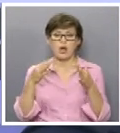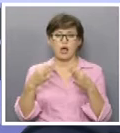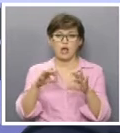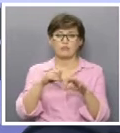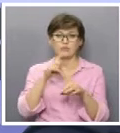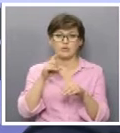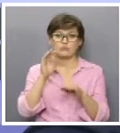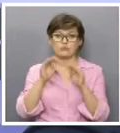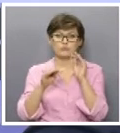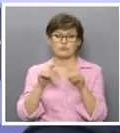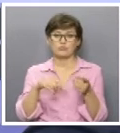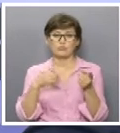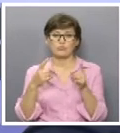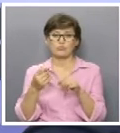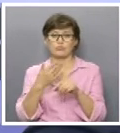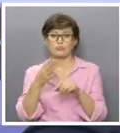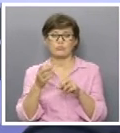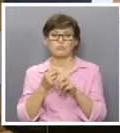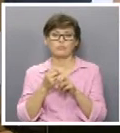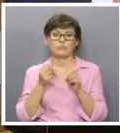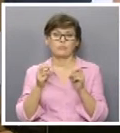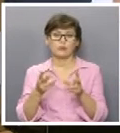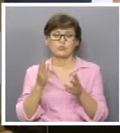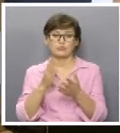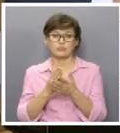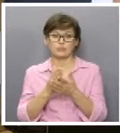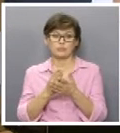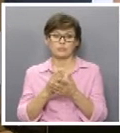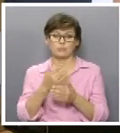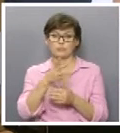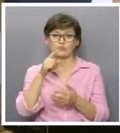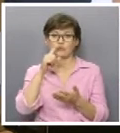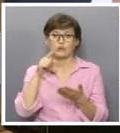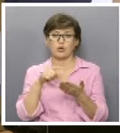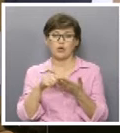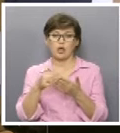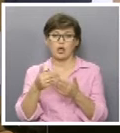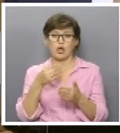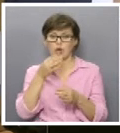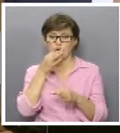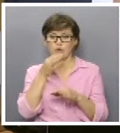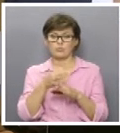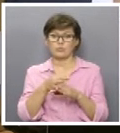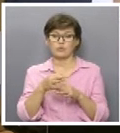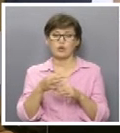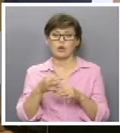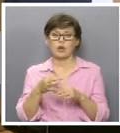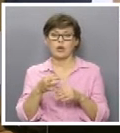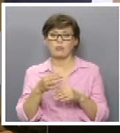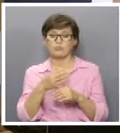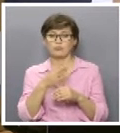газ кондургусуна көчүрүү бул кичине кауптуу деген сыяктуу. Бул суракка да алдын ала жооп берип өтөйүн. Жалпы